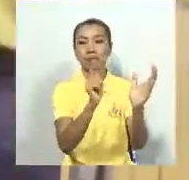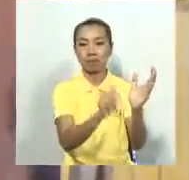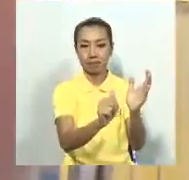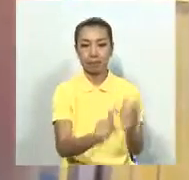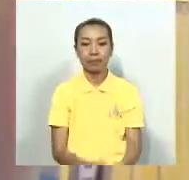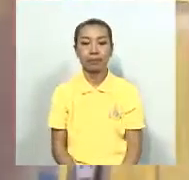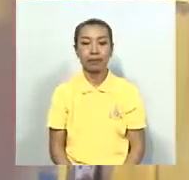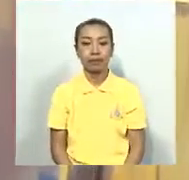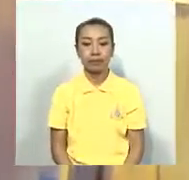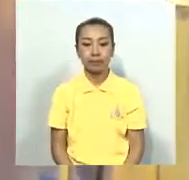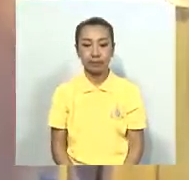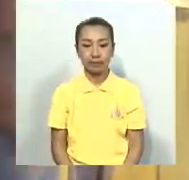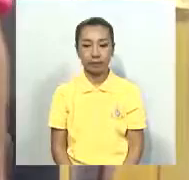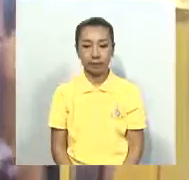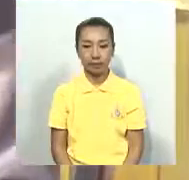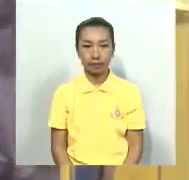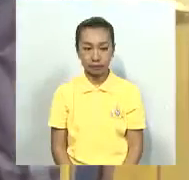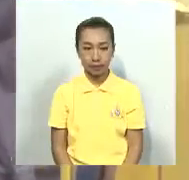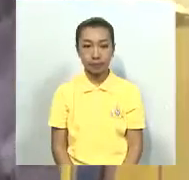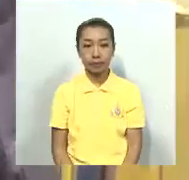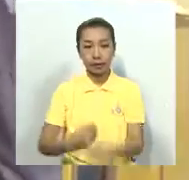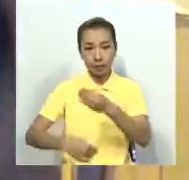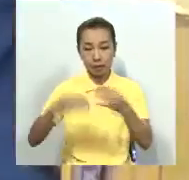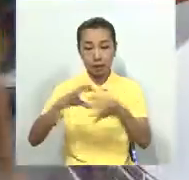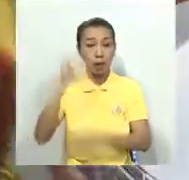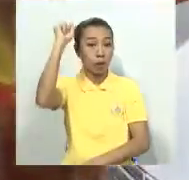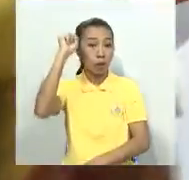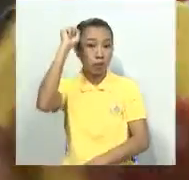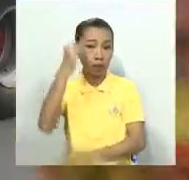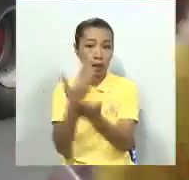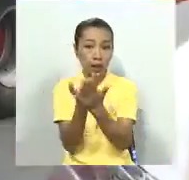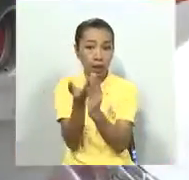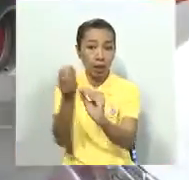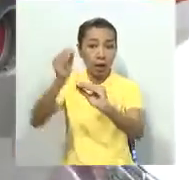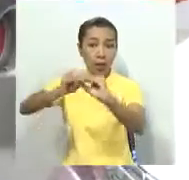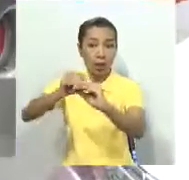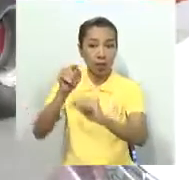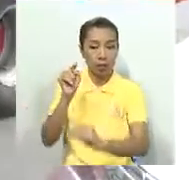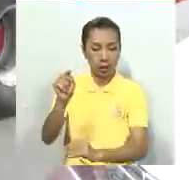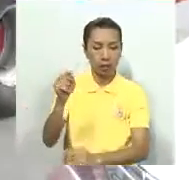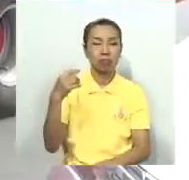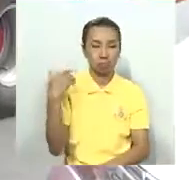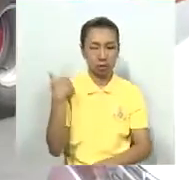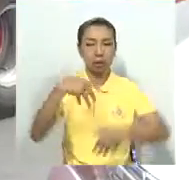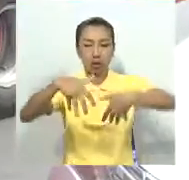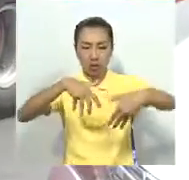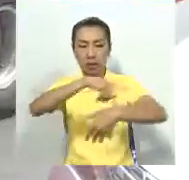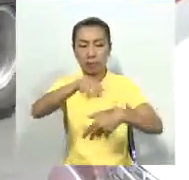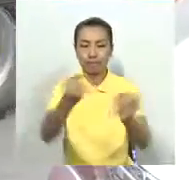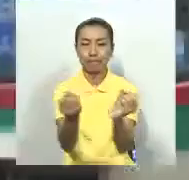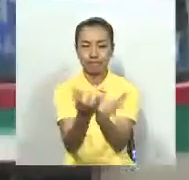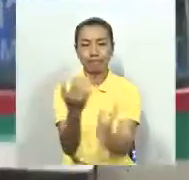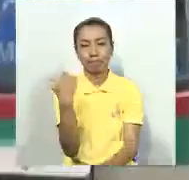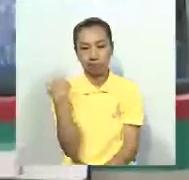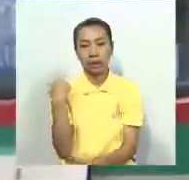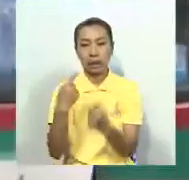ครับนอกจากนี้นายกรัฐมนตรียังชี้แจงด้วยว่าการปรับขึ้นค่ารถโดยสารสาธารณะว่าอาจมีผลกระทบกับประชาชนบ้